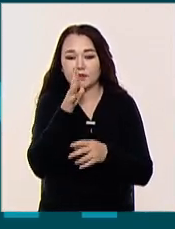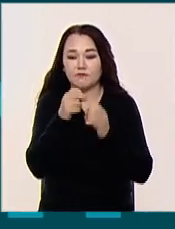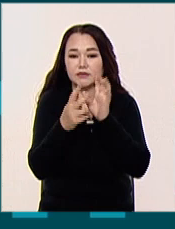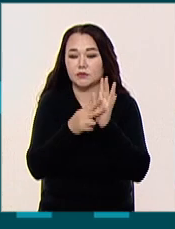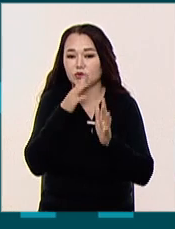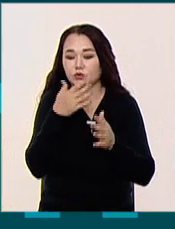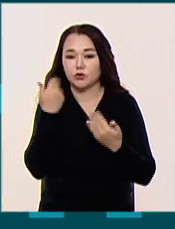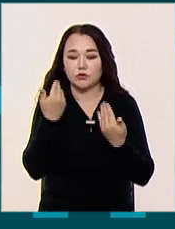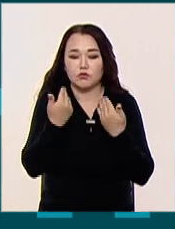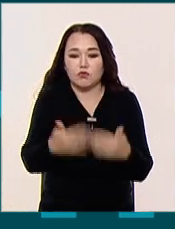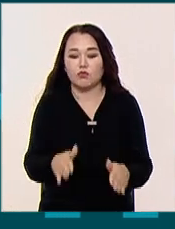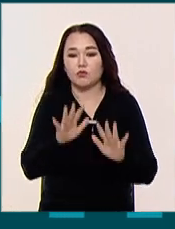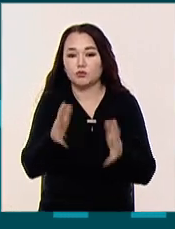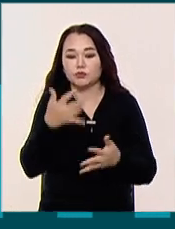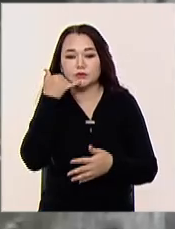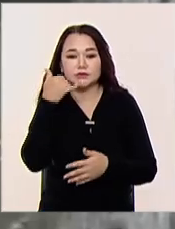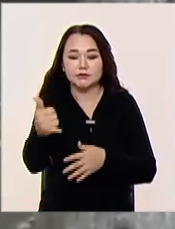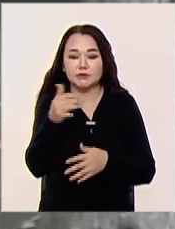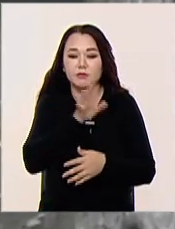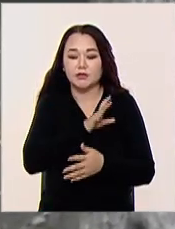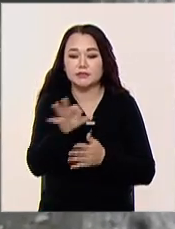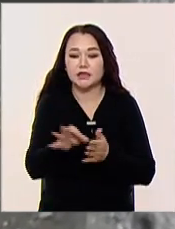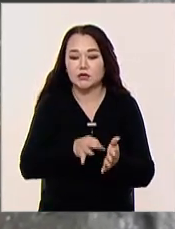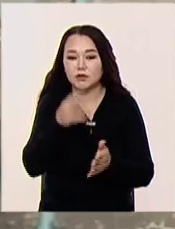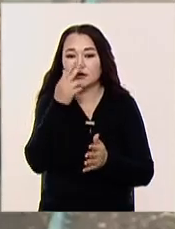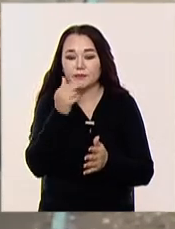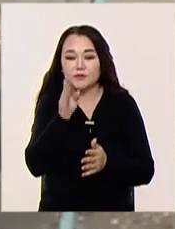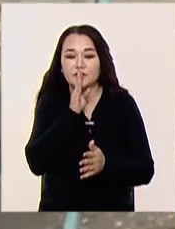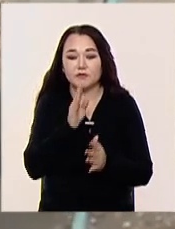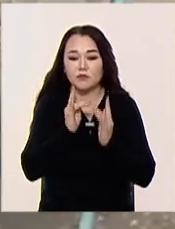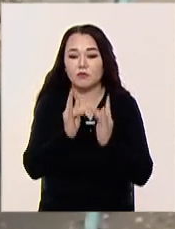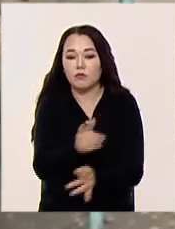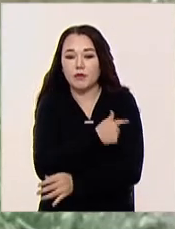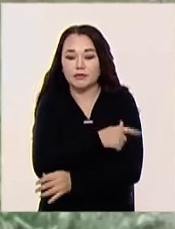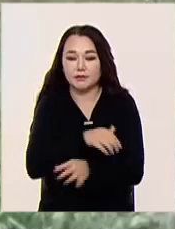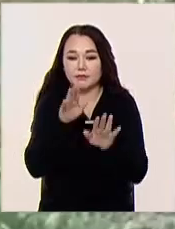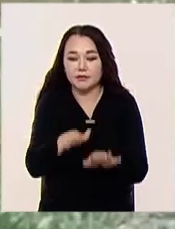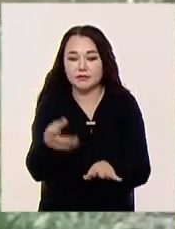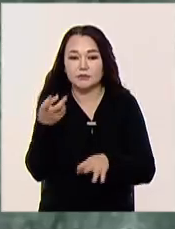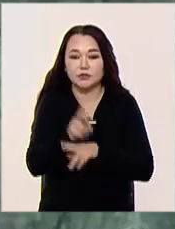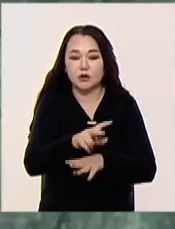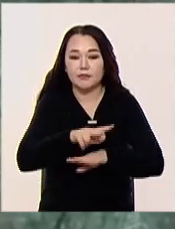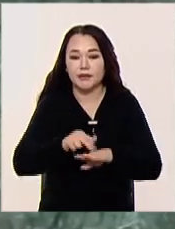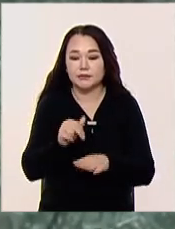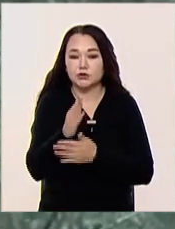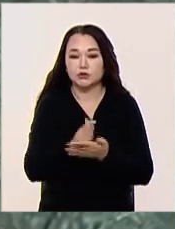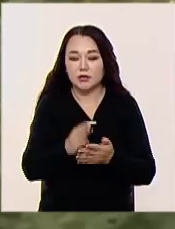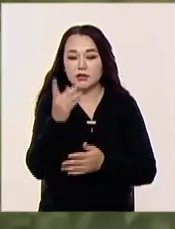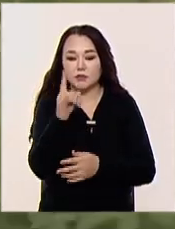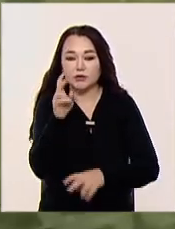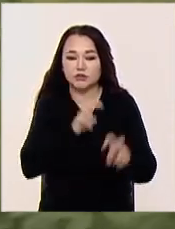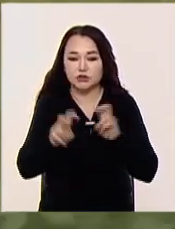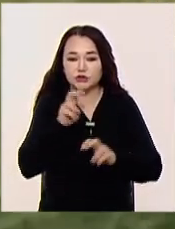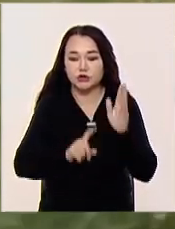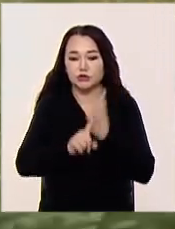түсік тастағандығы туралы қоңырау келіп түскен. Жасөспірім ауруханаға жеткізілгеннен кейін оқиға орнына барған полиция қызметкерлері баланы іздестіре